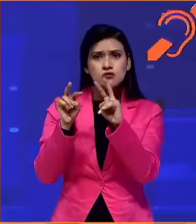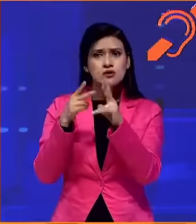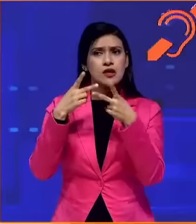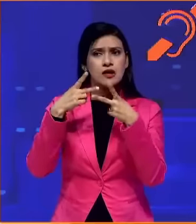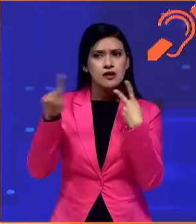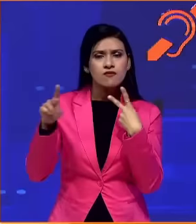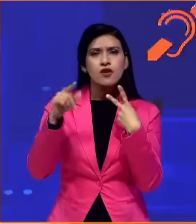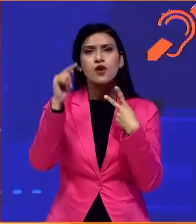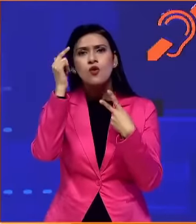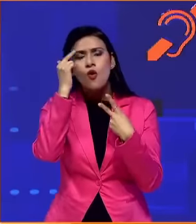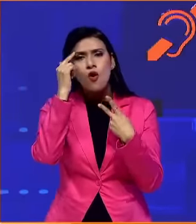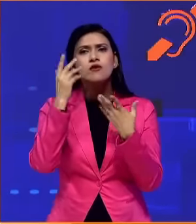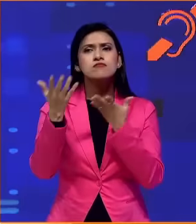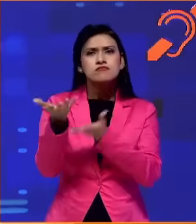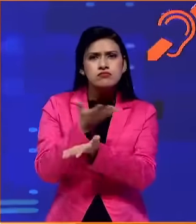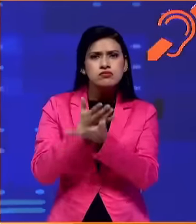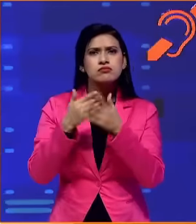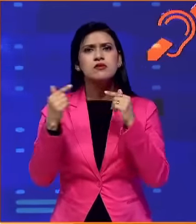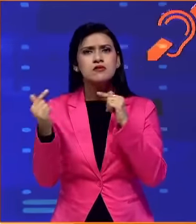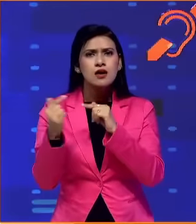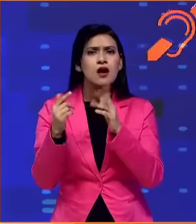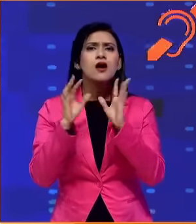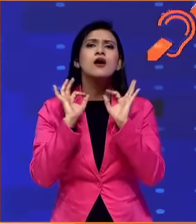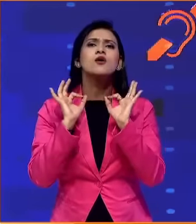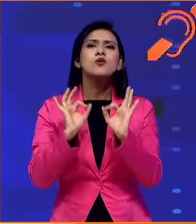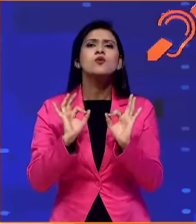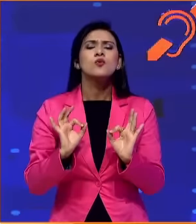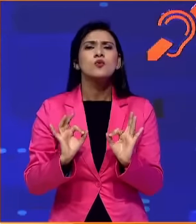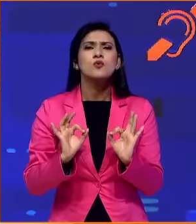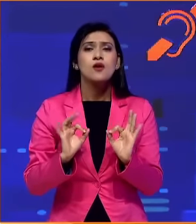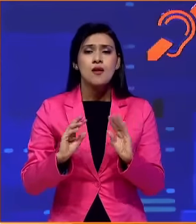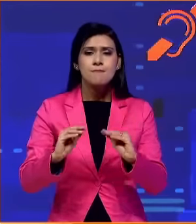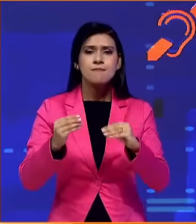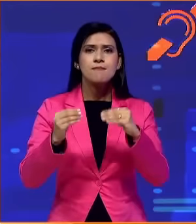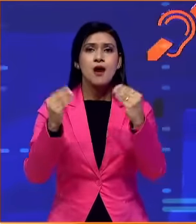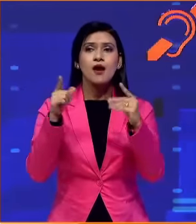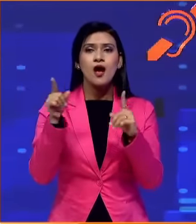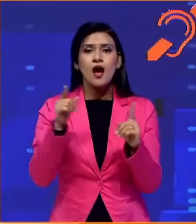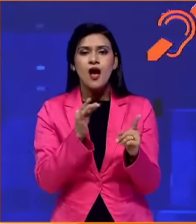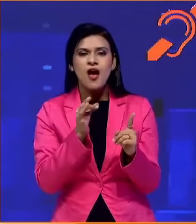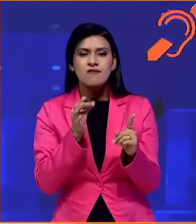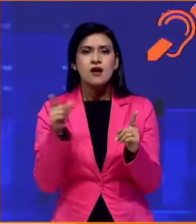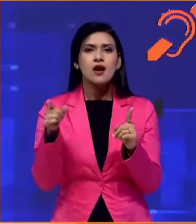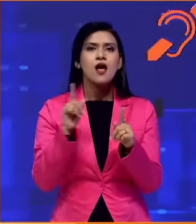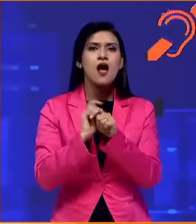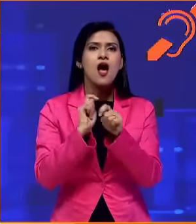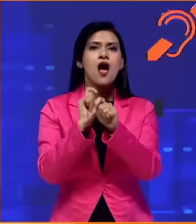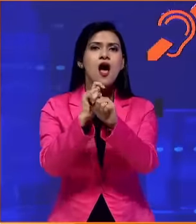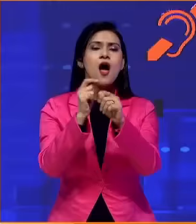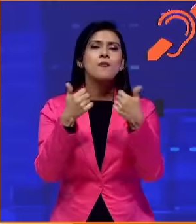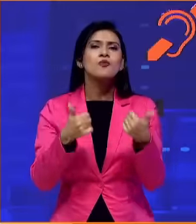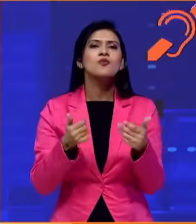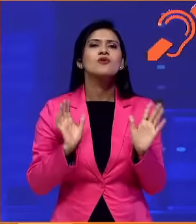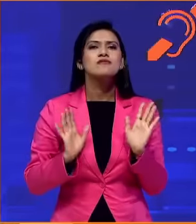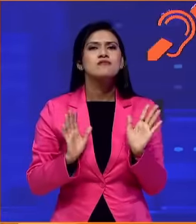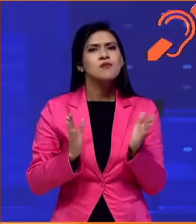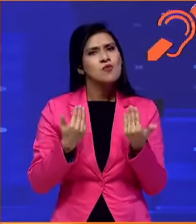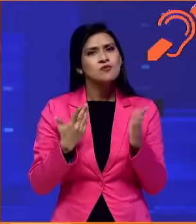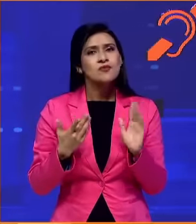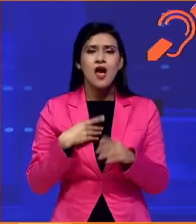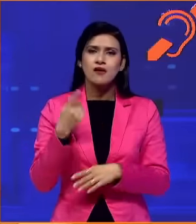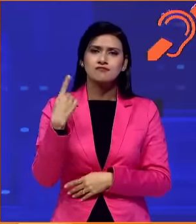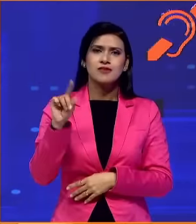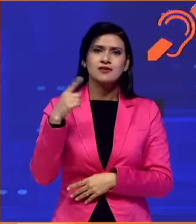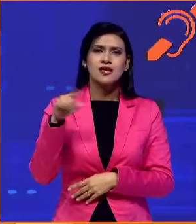इसदेशमेंहमेशादोरायहोनीचाहिए।संवाद, बहसऔरनिष्कर्षपरपहुंचनाचाहिए; तभीबेहतरपरिणाममिलेंगे।अबअगर हरकोईएकहीबातकहताहै,अगर हरकोईहांकहतारहताहै,तो